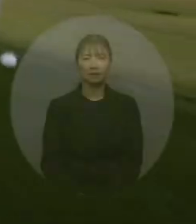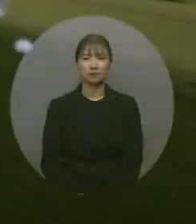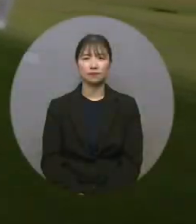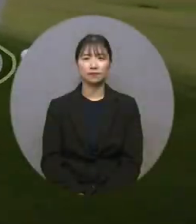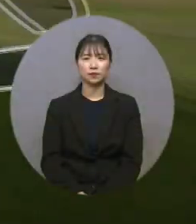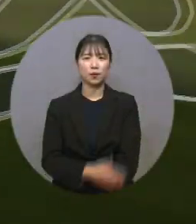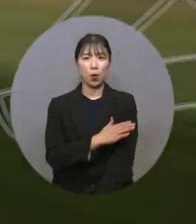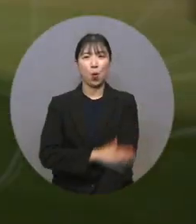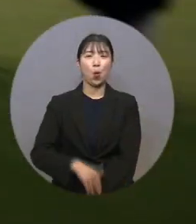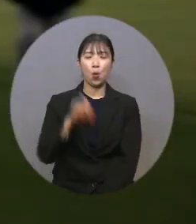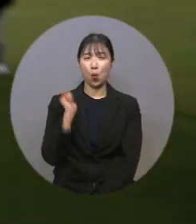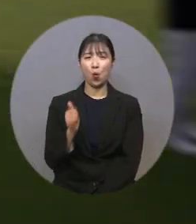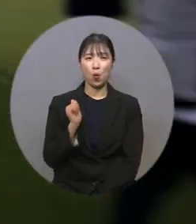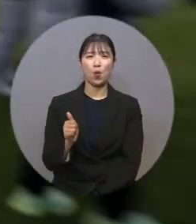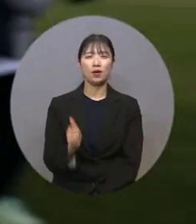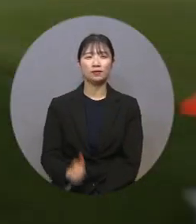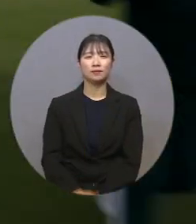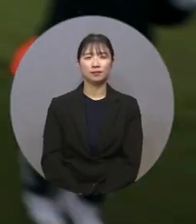나이스!